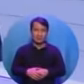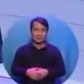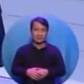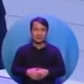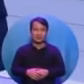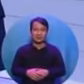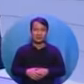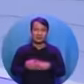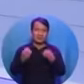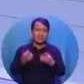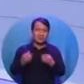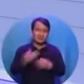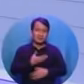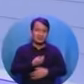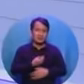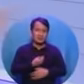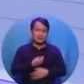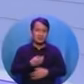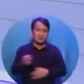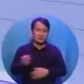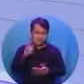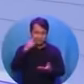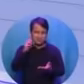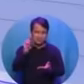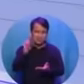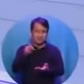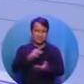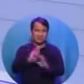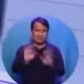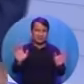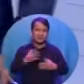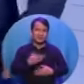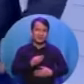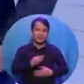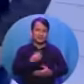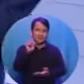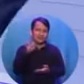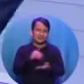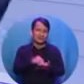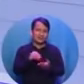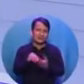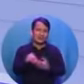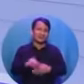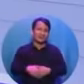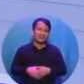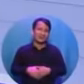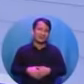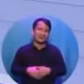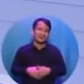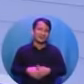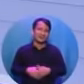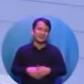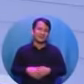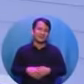kabahan. Tutan, marami naman sa atin. 1 million na nuno sa atin. Single kabahan. Pa po ako, Sir Rafi. Single. Okay.